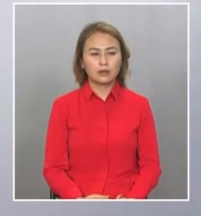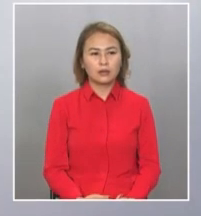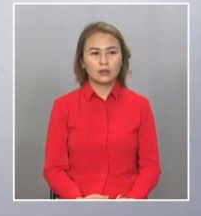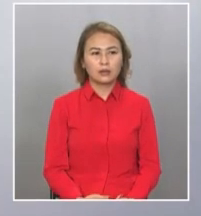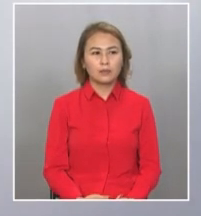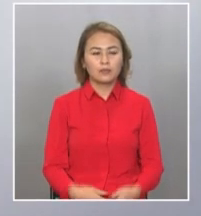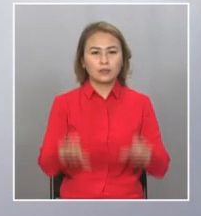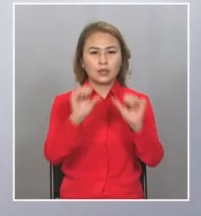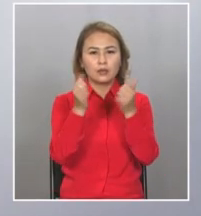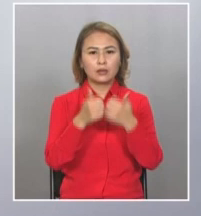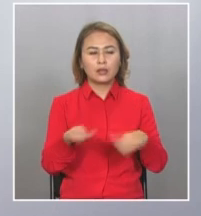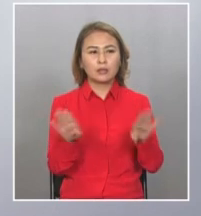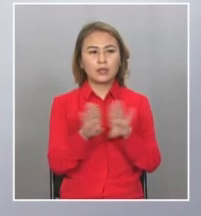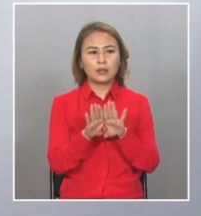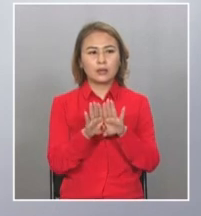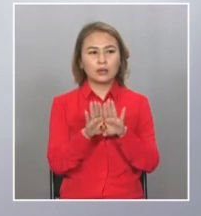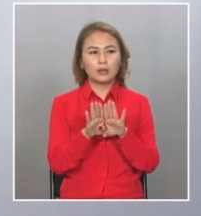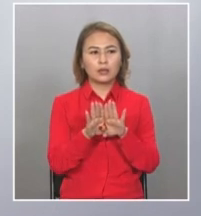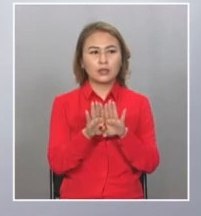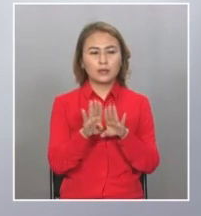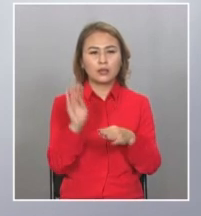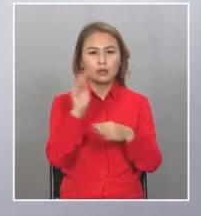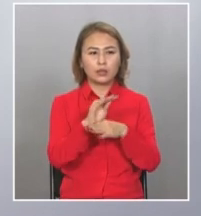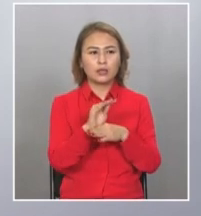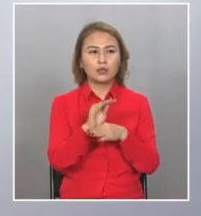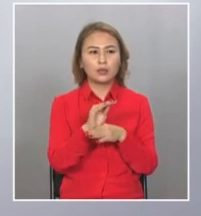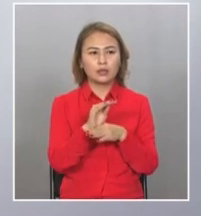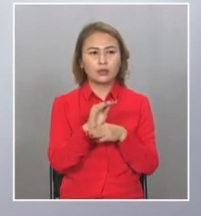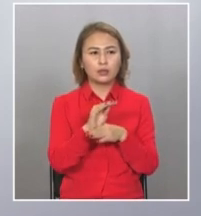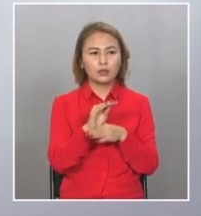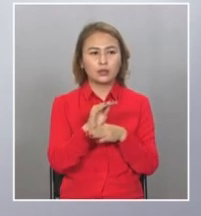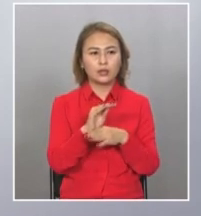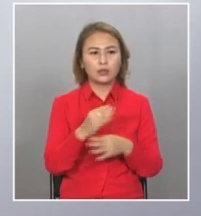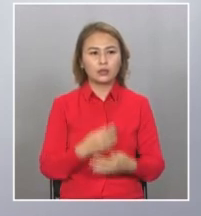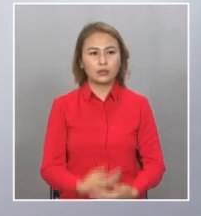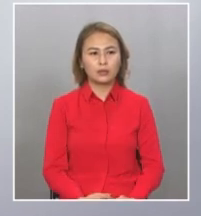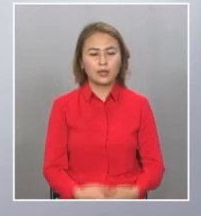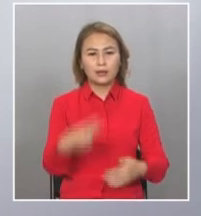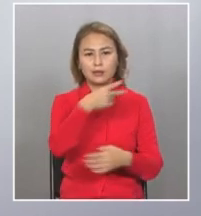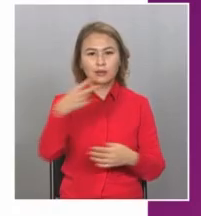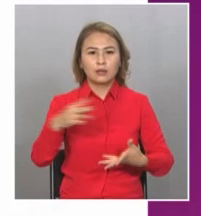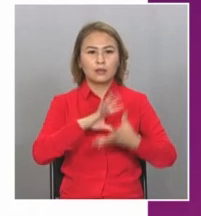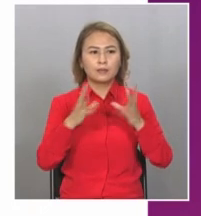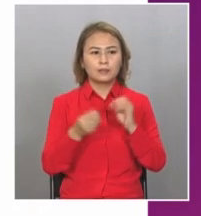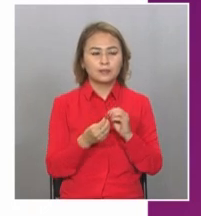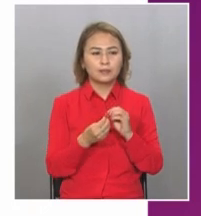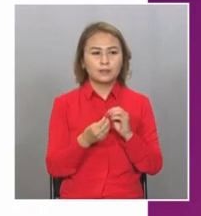Енді формуланың мағынасын толығымен ашып алайық. Формула теңдік белгісінен